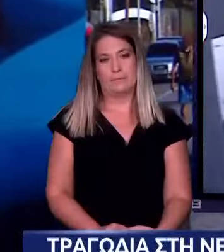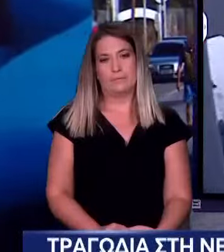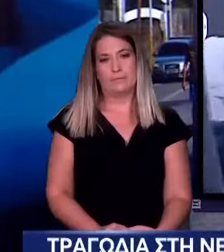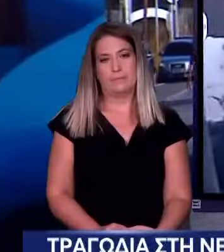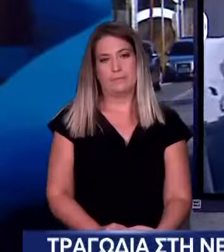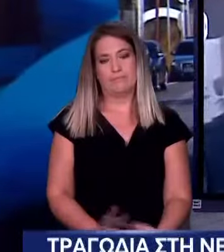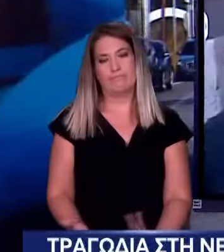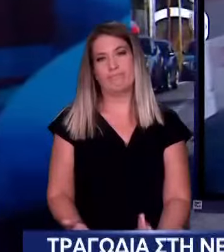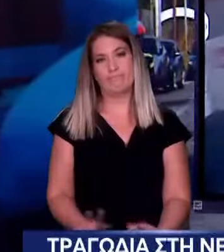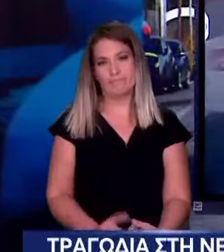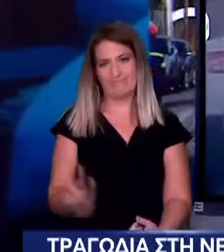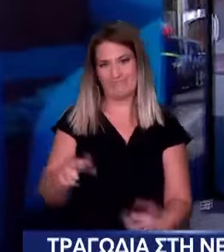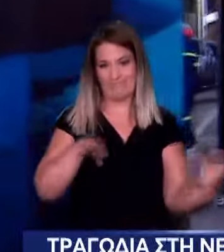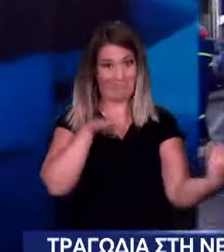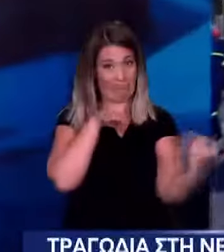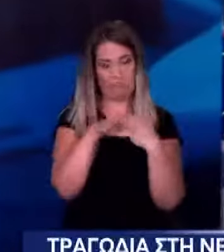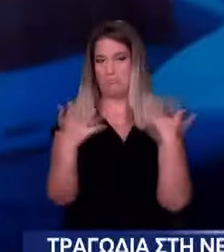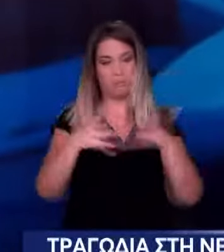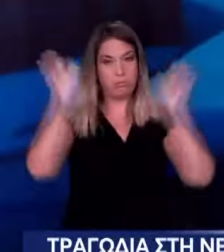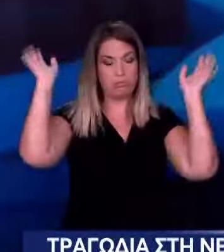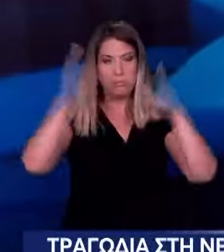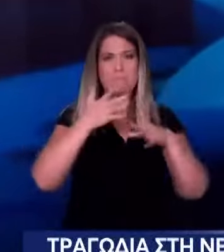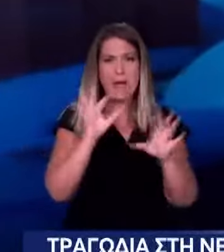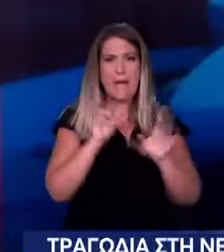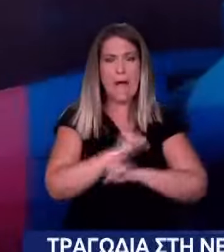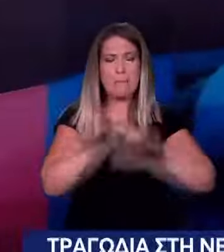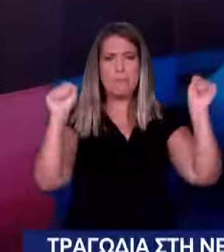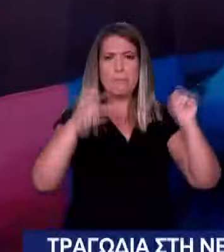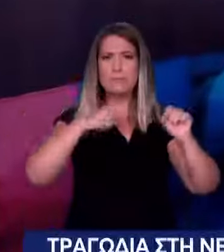Δεν έμεινε τίποτα. Σαν να γίνει έκρηξη.